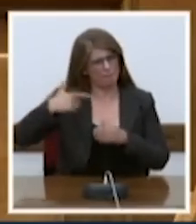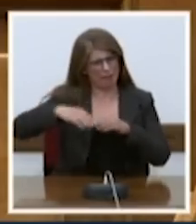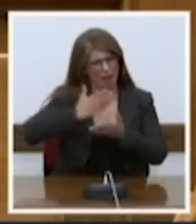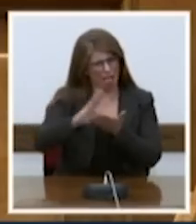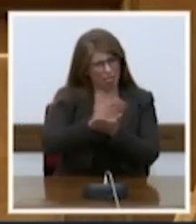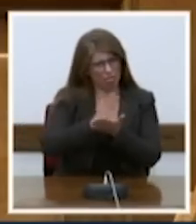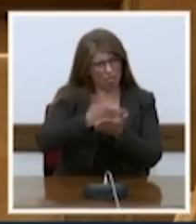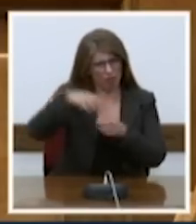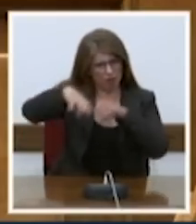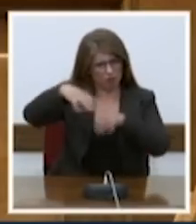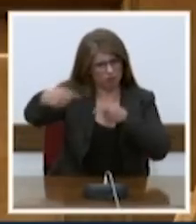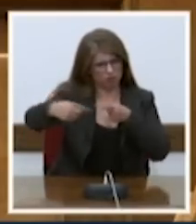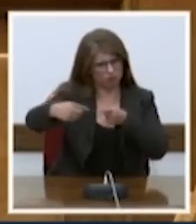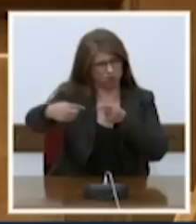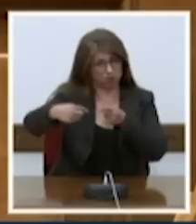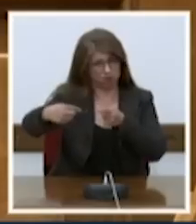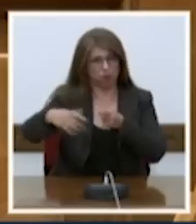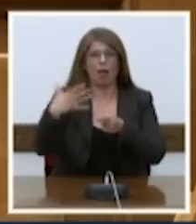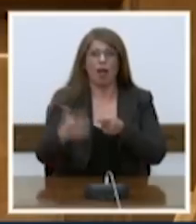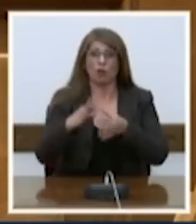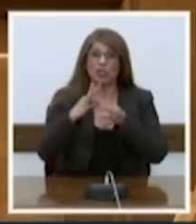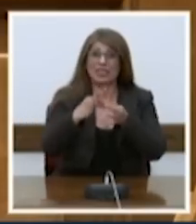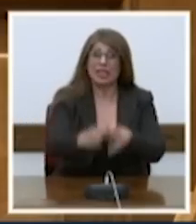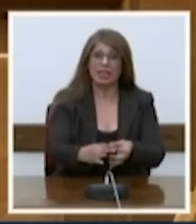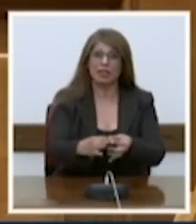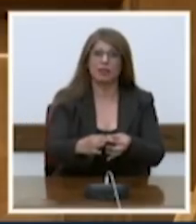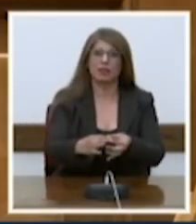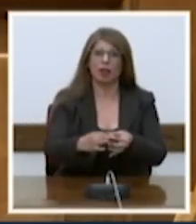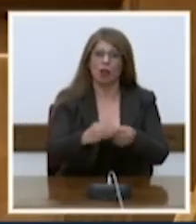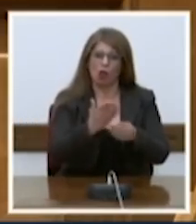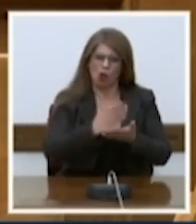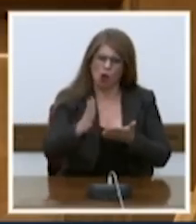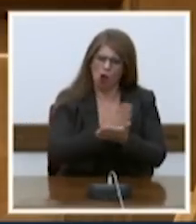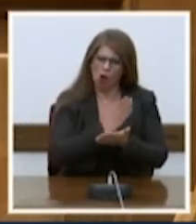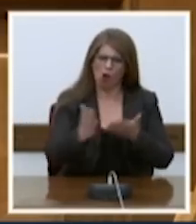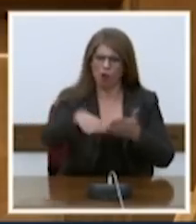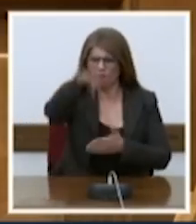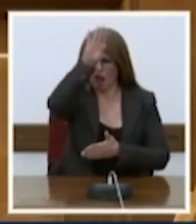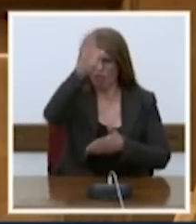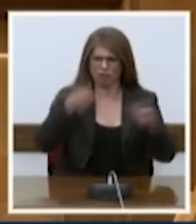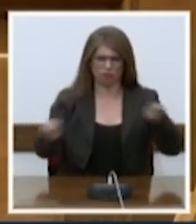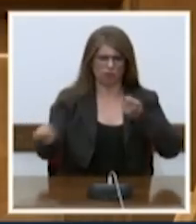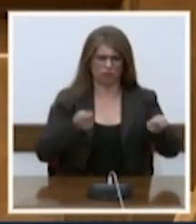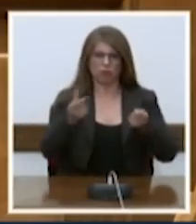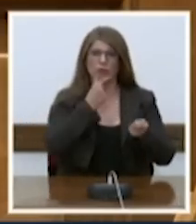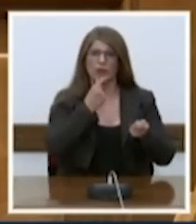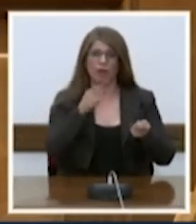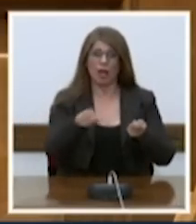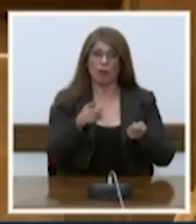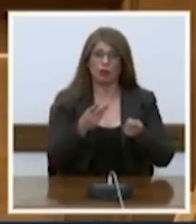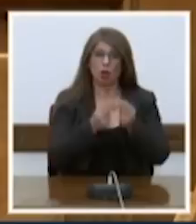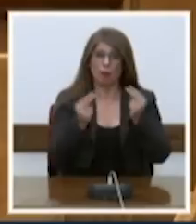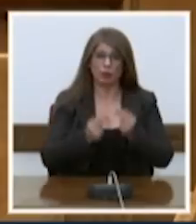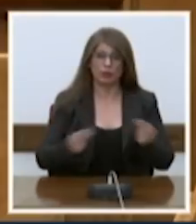οι εθνικισμοί στα Βαλκάνια για να συνεχίζεται το διέρη και βασίλευε, για να καλλιεργούνται από προσανατολιστικές